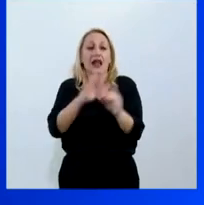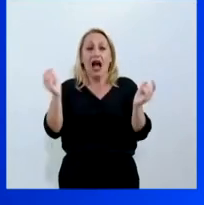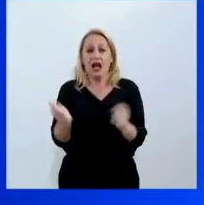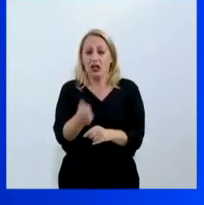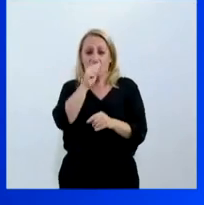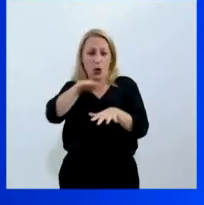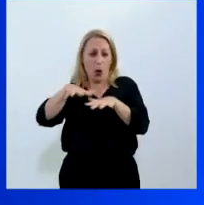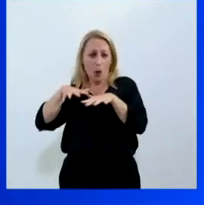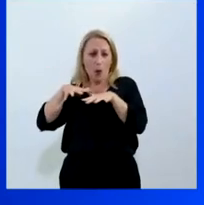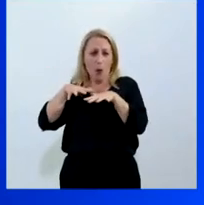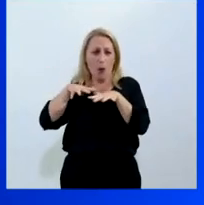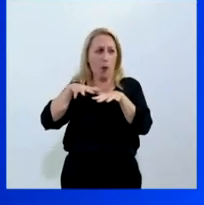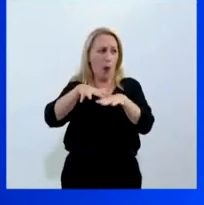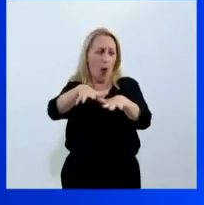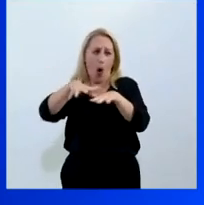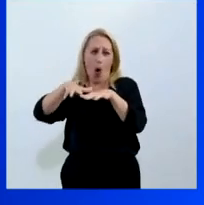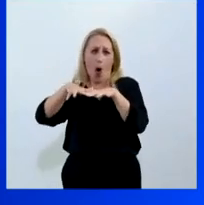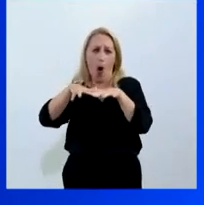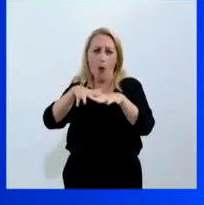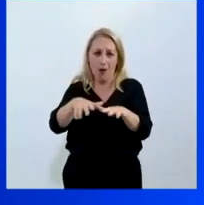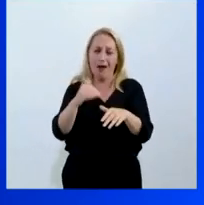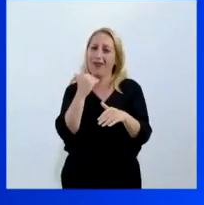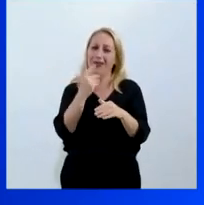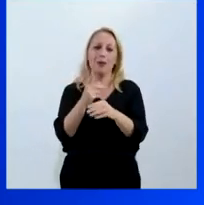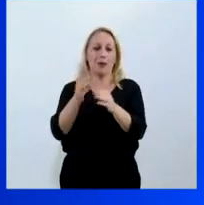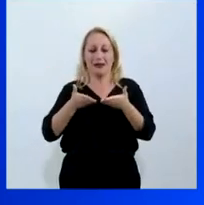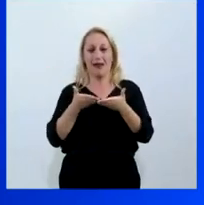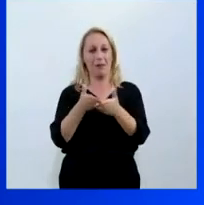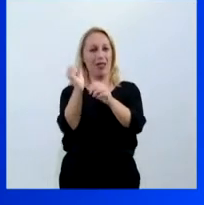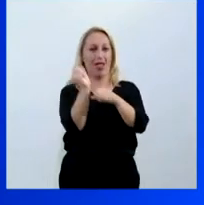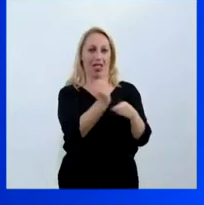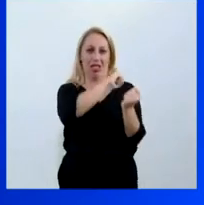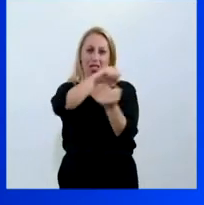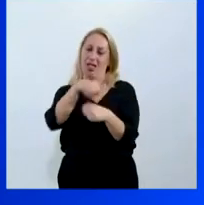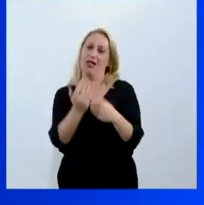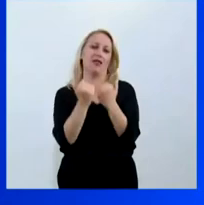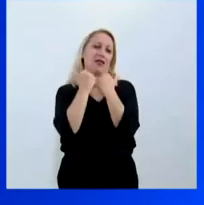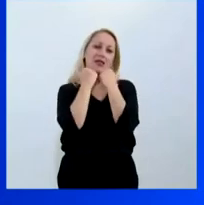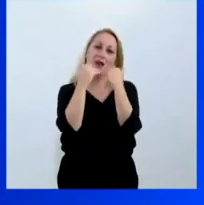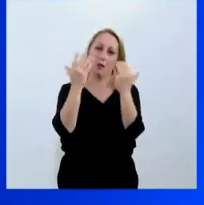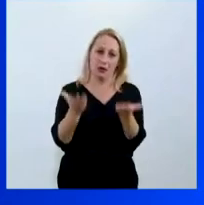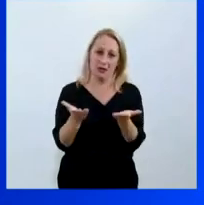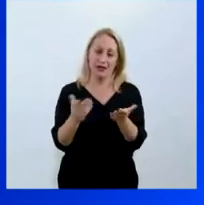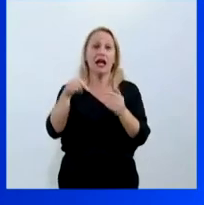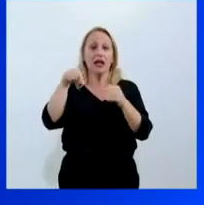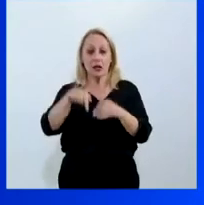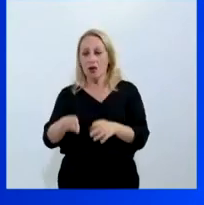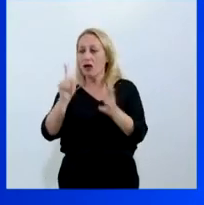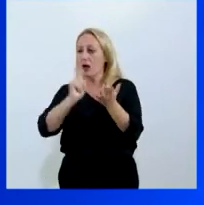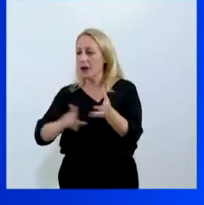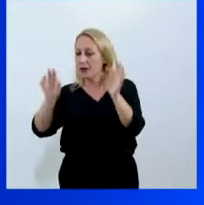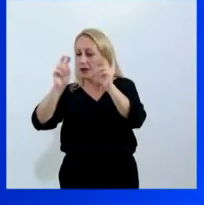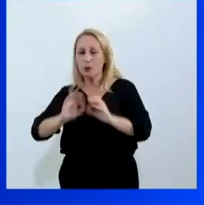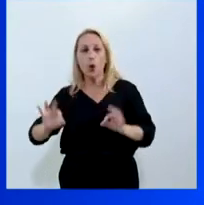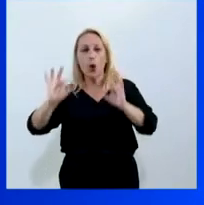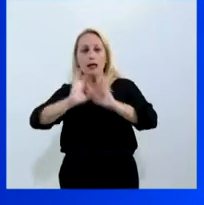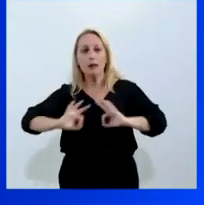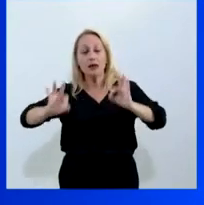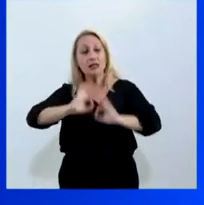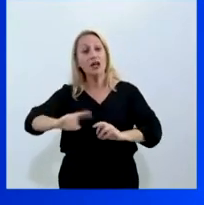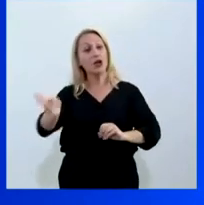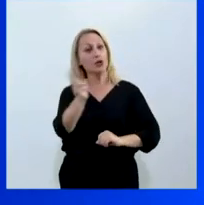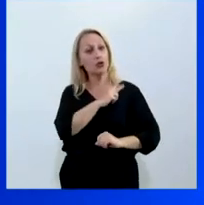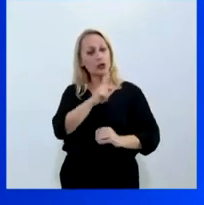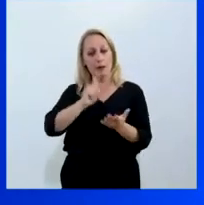κινείται με μεγάλη ταχύτητα. Όλα αυτά είναι πράγματα τα οποία πρέπει να τα δουλέψουμε και πρέπει να προετοιμαστούμε για